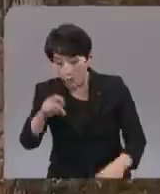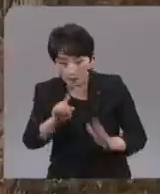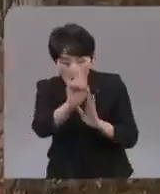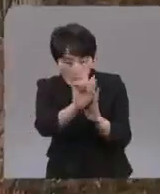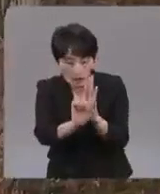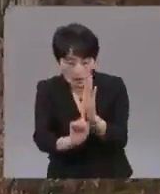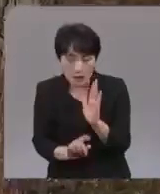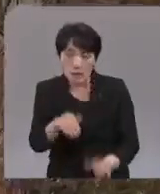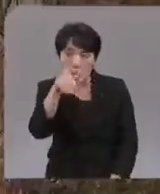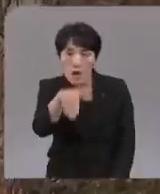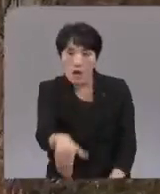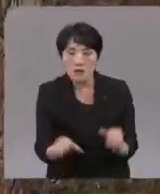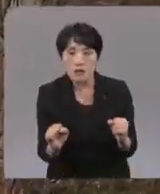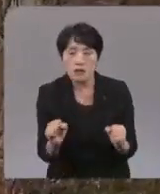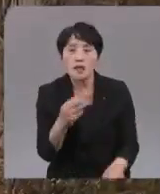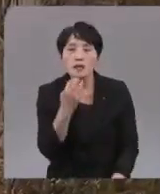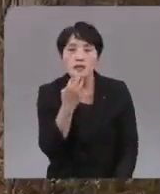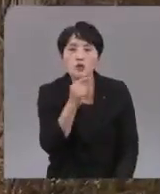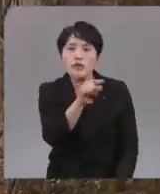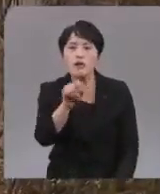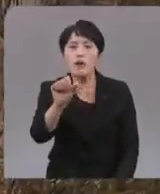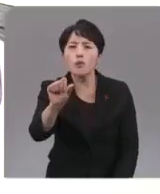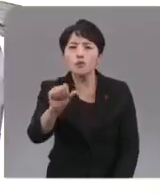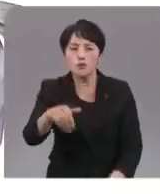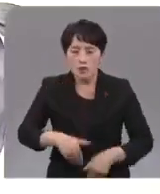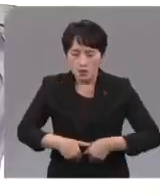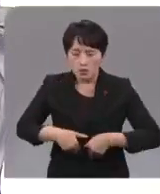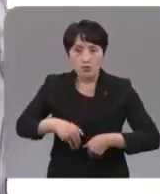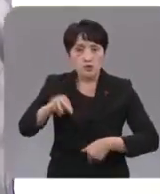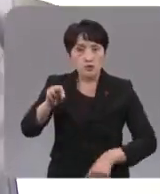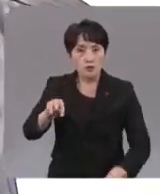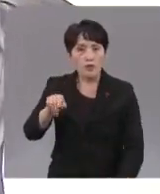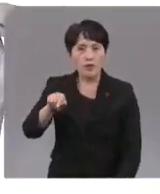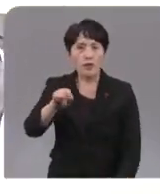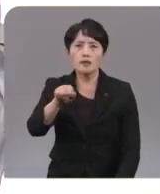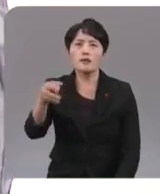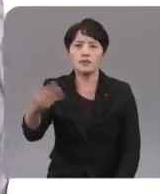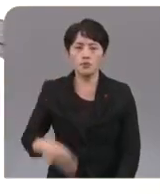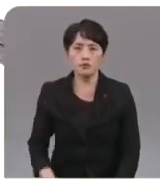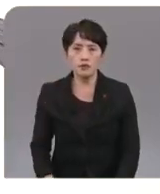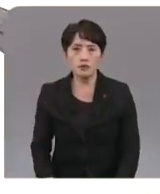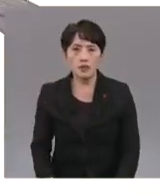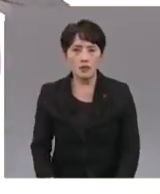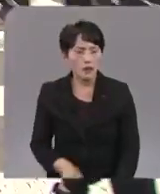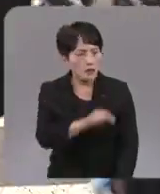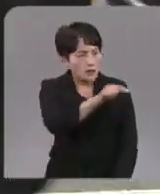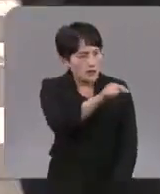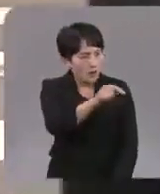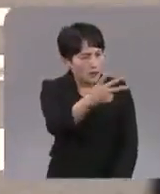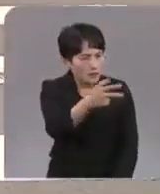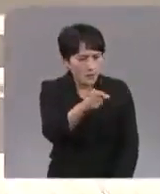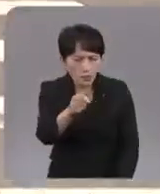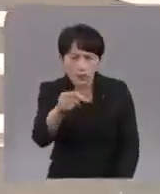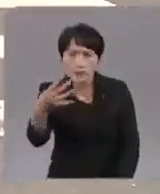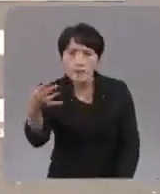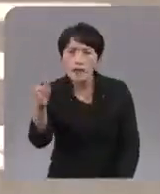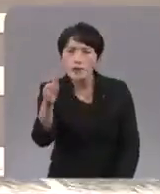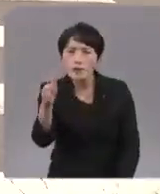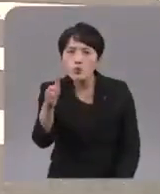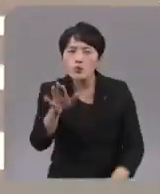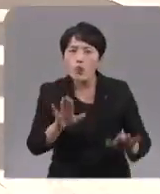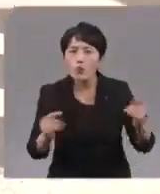provinsi kyongi setelah salju turun suhu udara akan turun drastis di Kisaran 7 Hingga -4 derajat